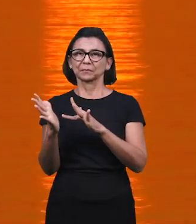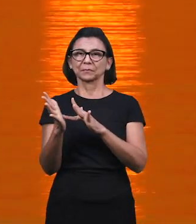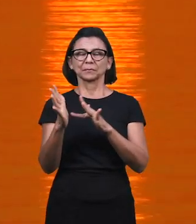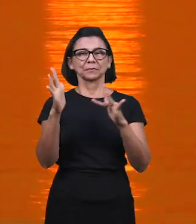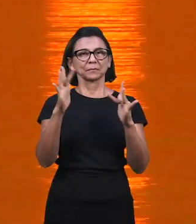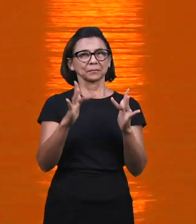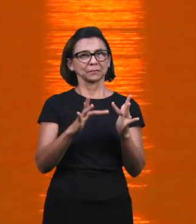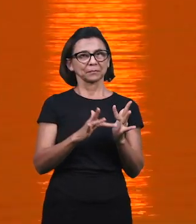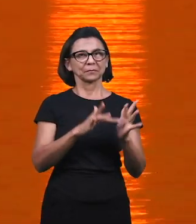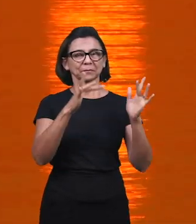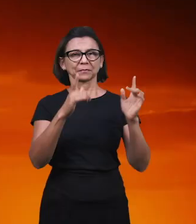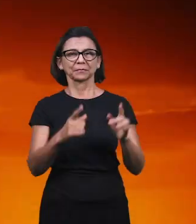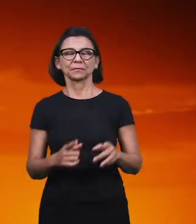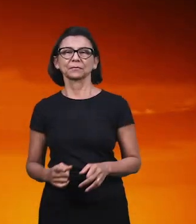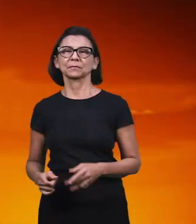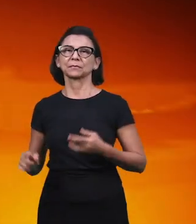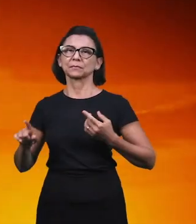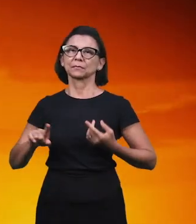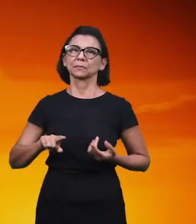porvir.